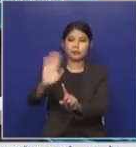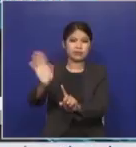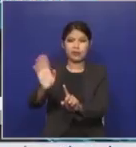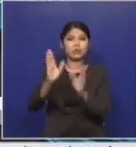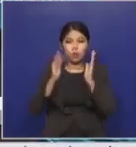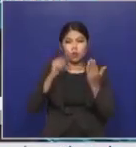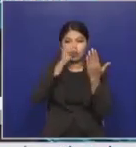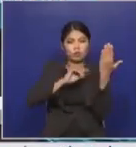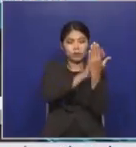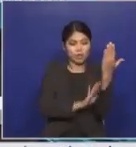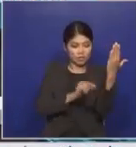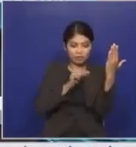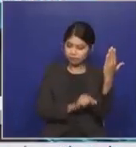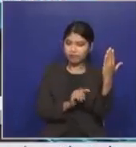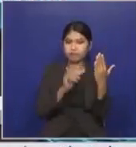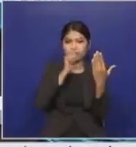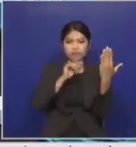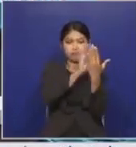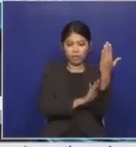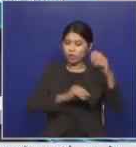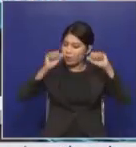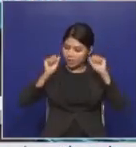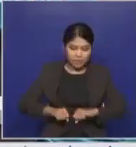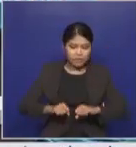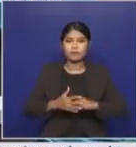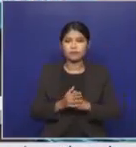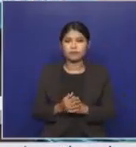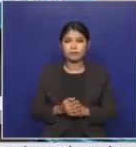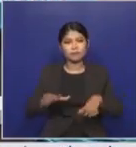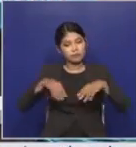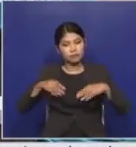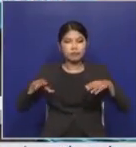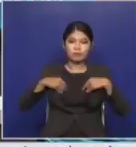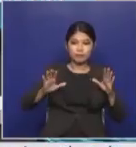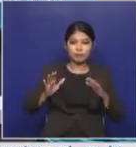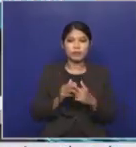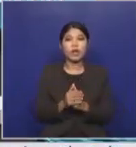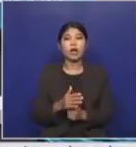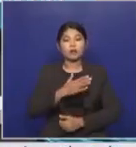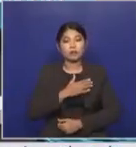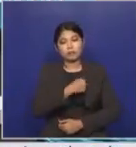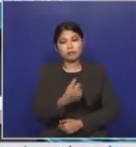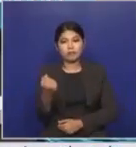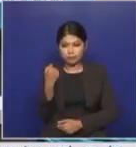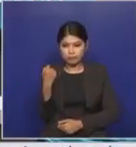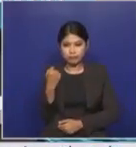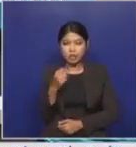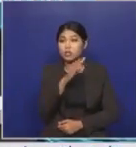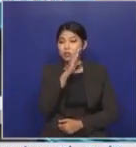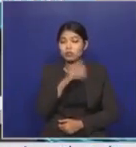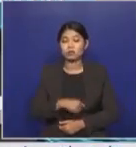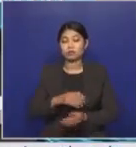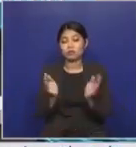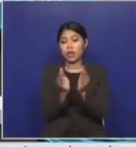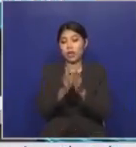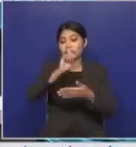มาอ้างเสียงของคนประชาชนทั้งประเทศอย่างที่ปรากฏอยู่แล้วผมมั่นใจครับถ้ามีการ